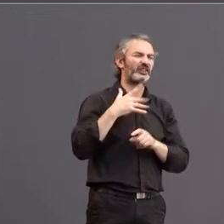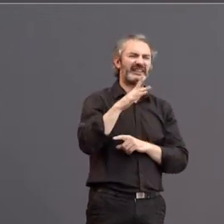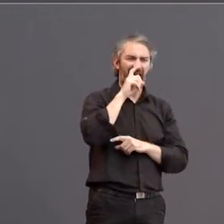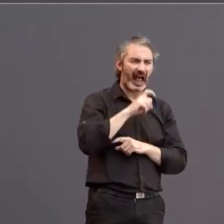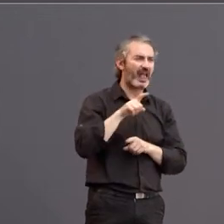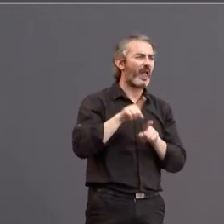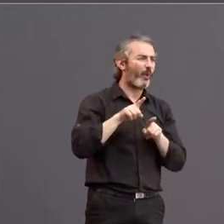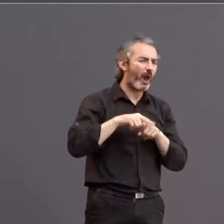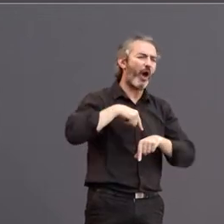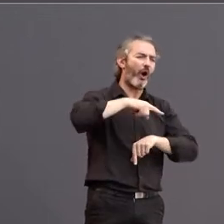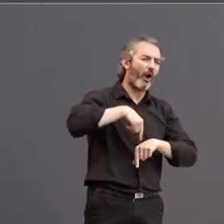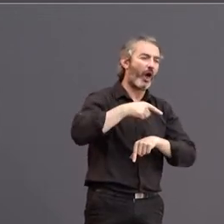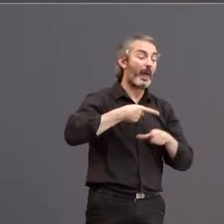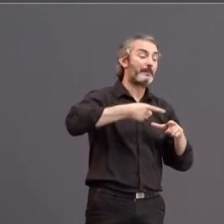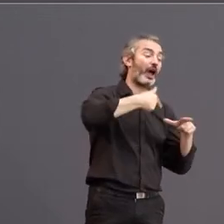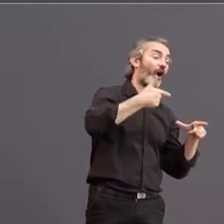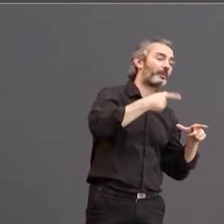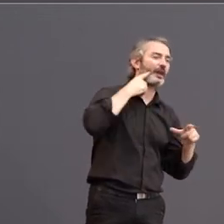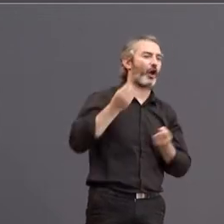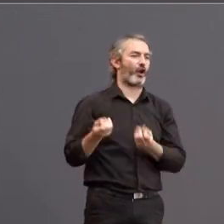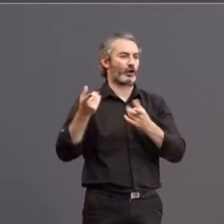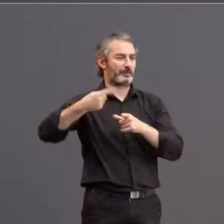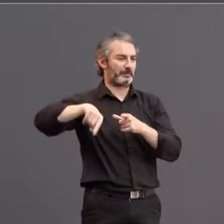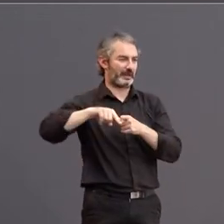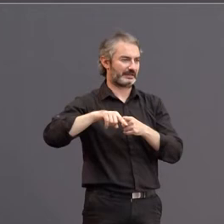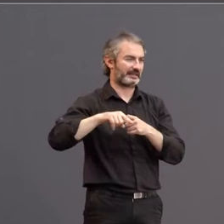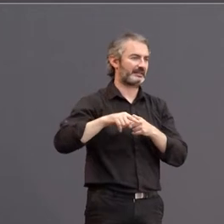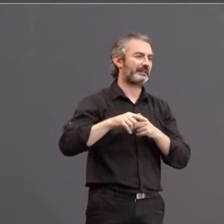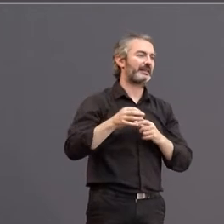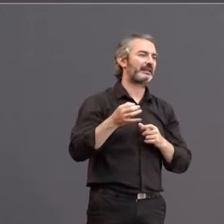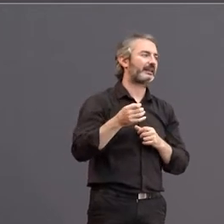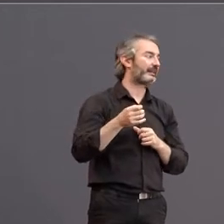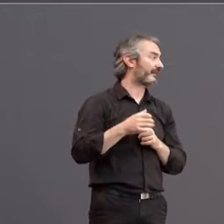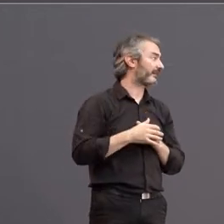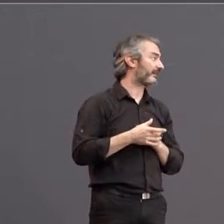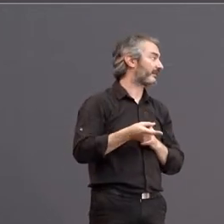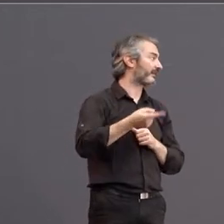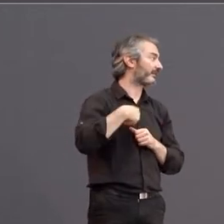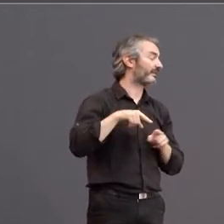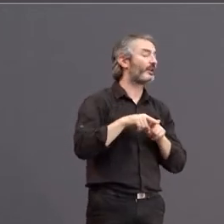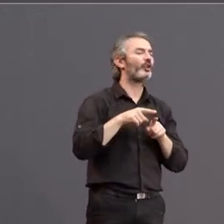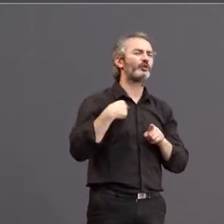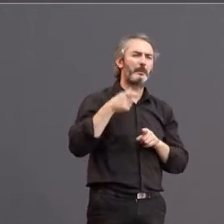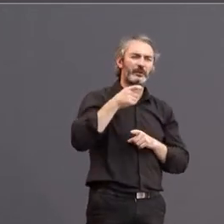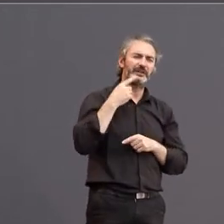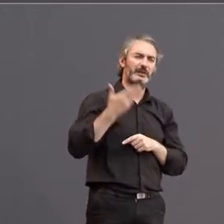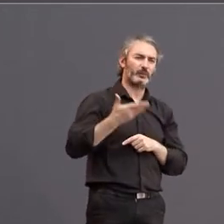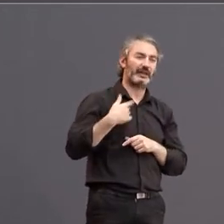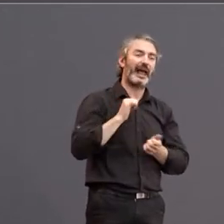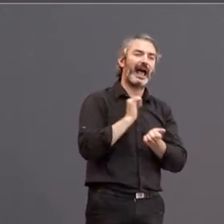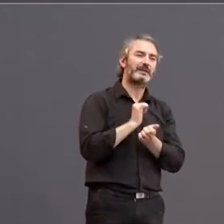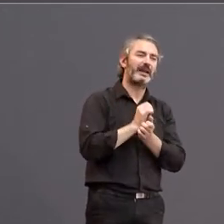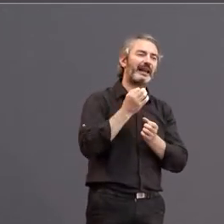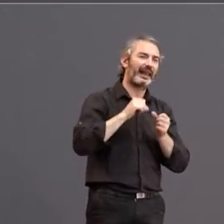5 anys passant hores entre la Gutenberg i Glòries, abraçant cares de desconeguts que ara s'han convertit en persones imprescindibles, esperant